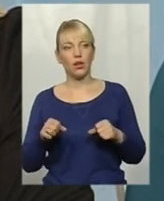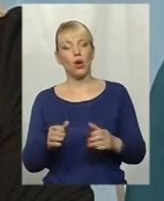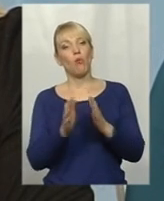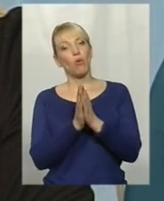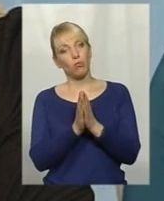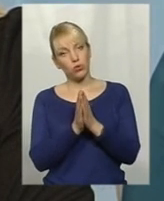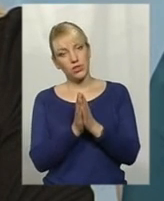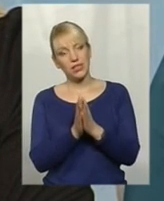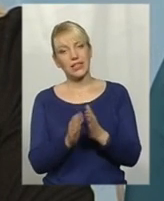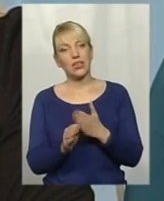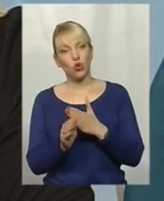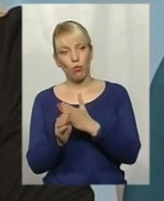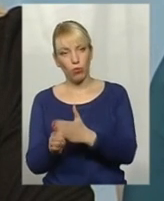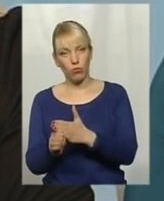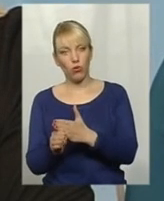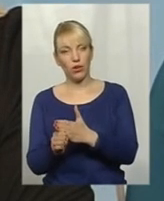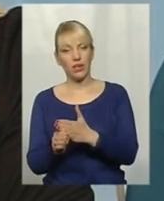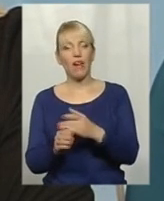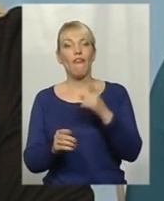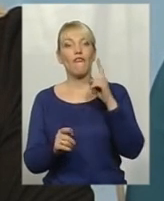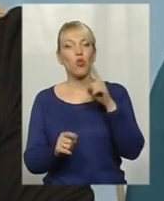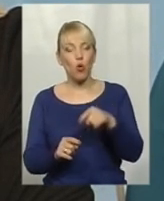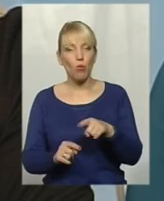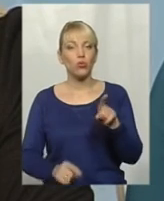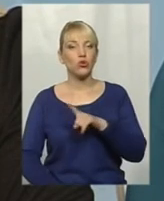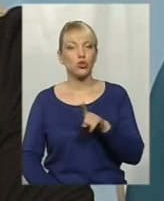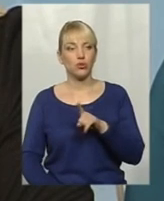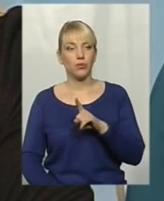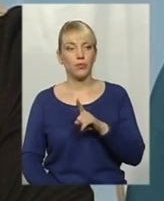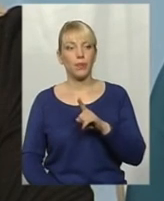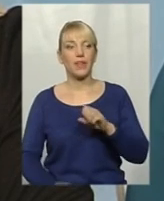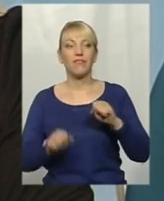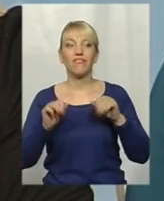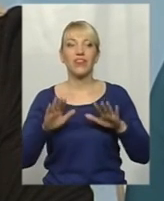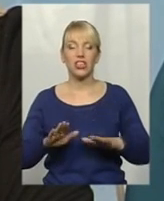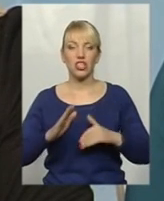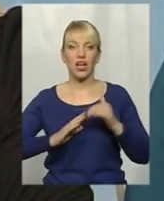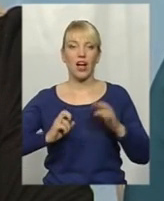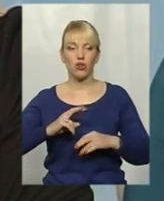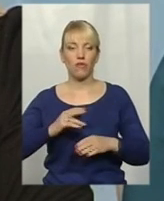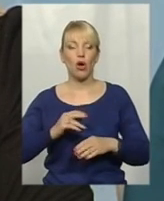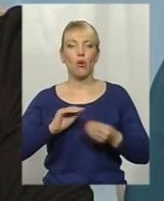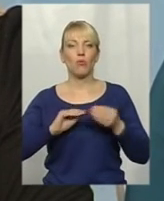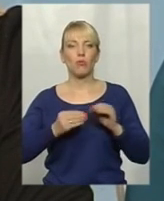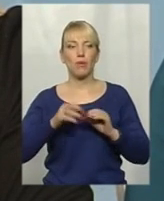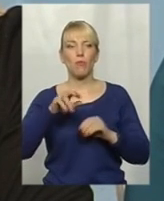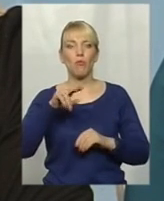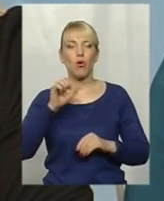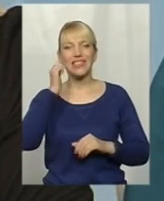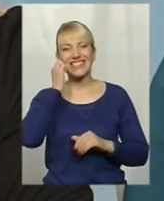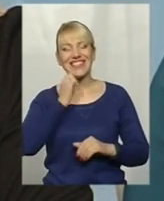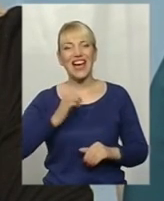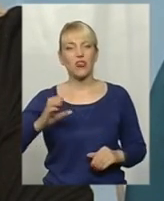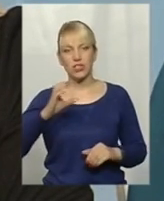попросити допомоги чи сприяння у тому, щоб вирішити кадрову проблему в нас по Старосинявському